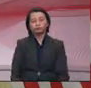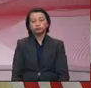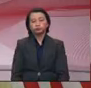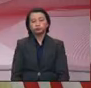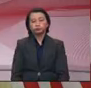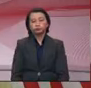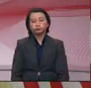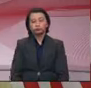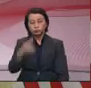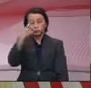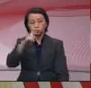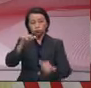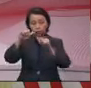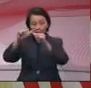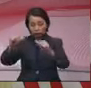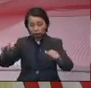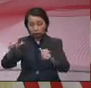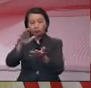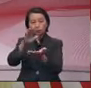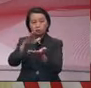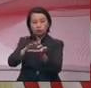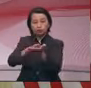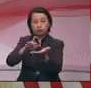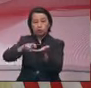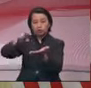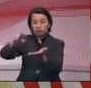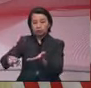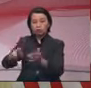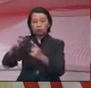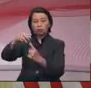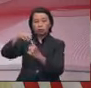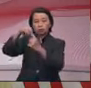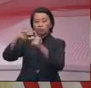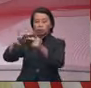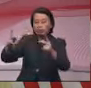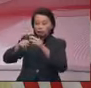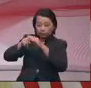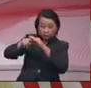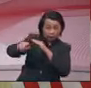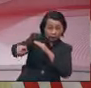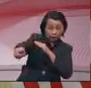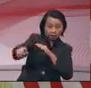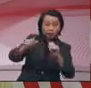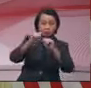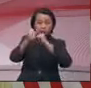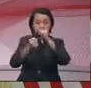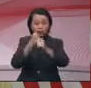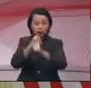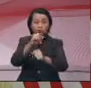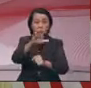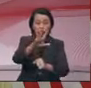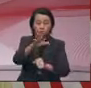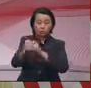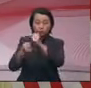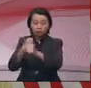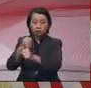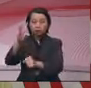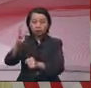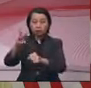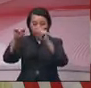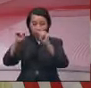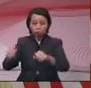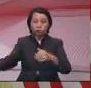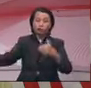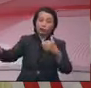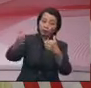di sekolah rendah, khususnya di kawasan pendalaman, pelajar tahun 5 dan 6 dibenarkan